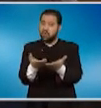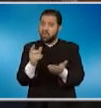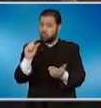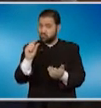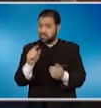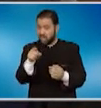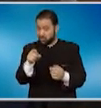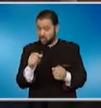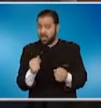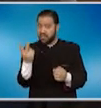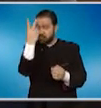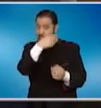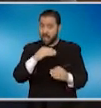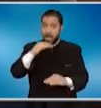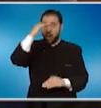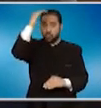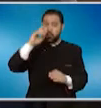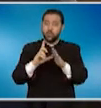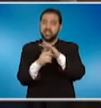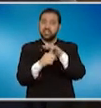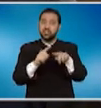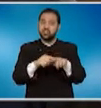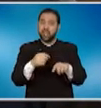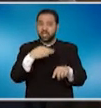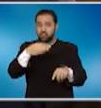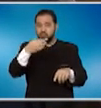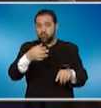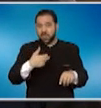puțin, dar celălalt fiind o fire avidă